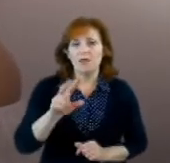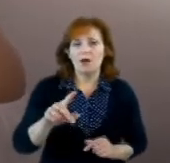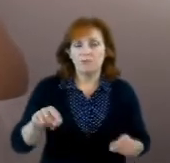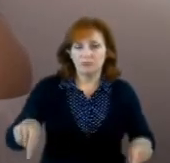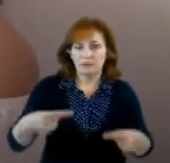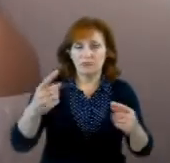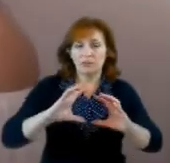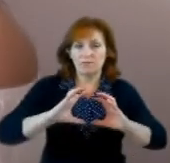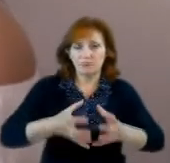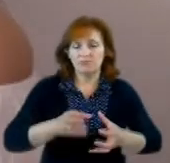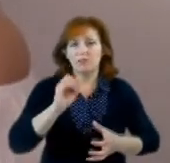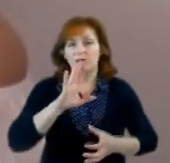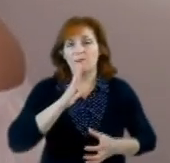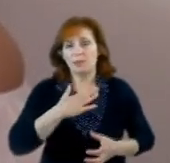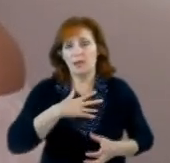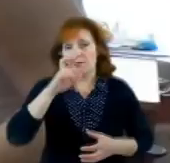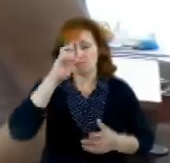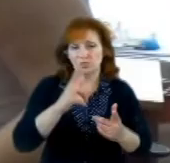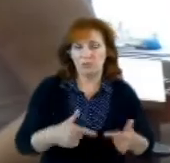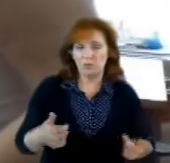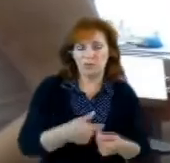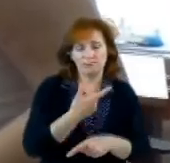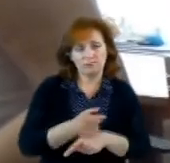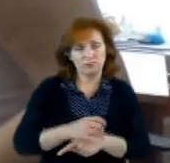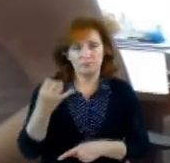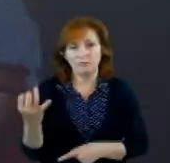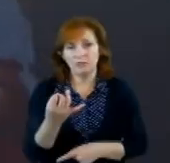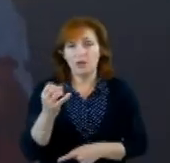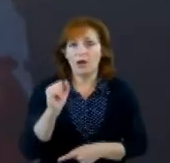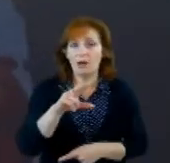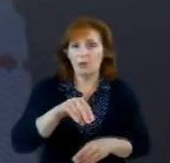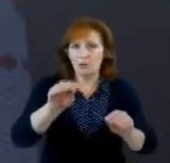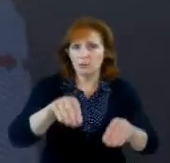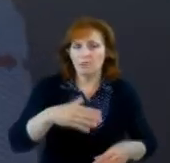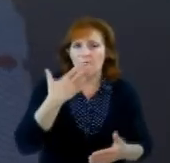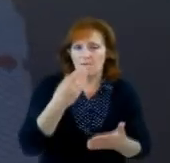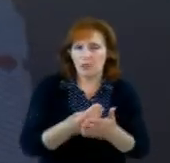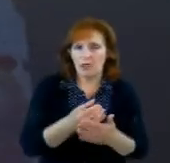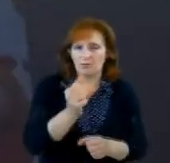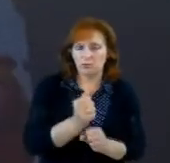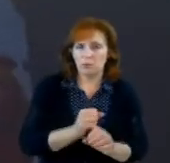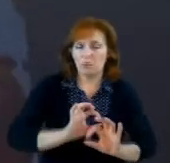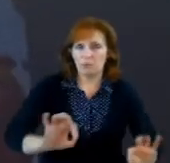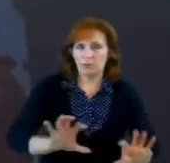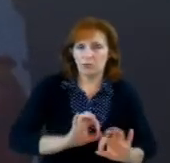наша країна і інші країни. Це дуже цікаво. Алла розробила власну методику викладання історії.